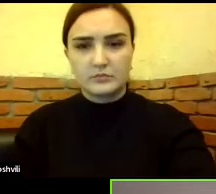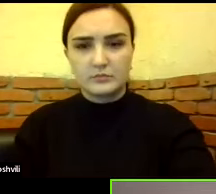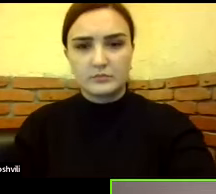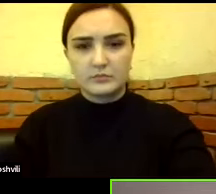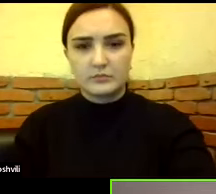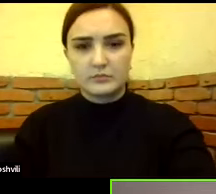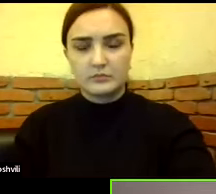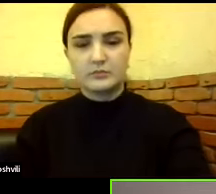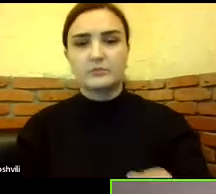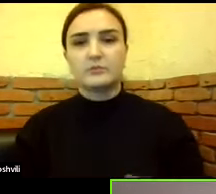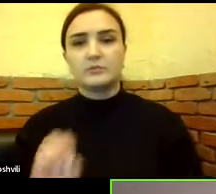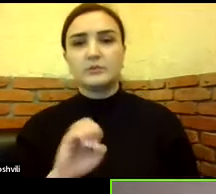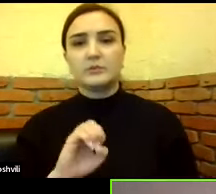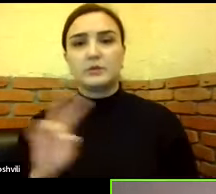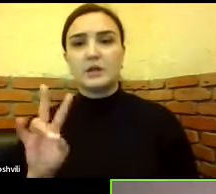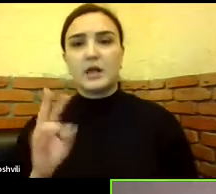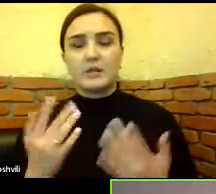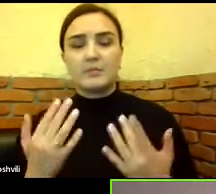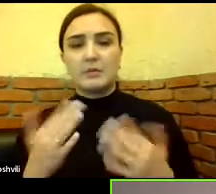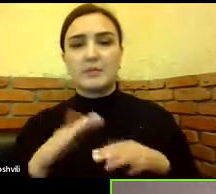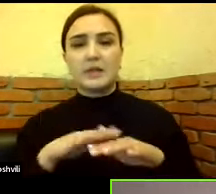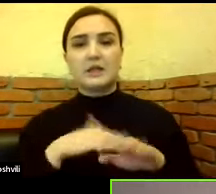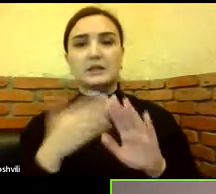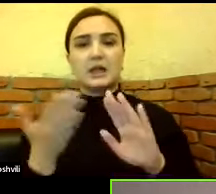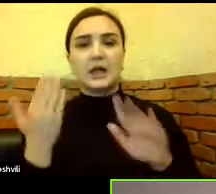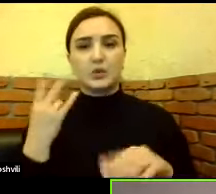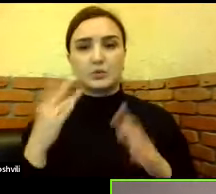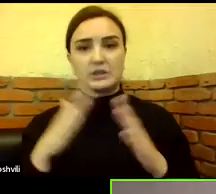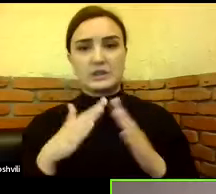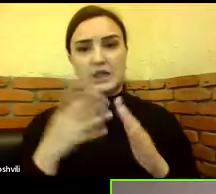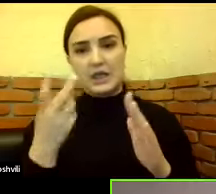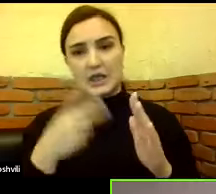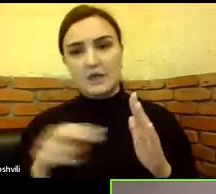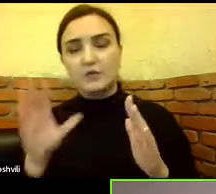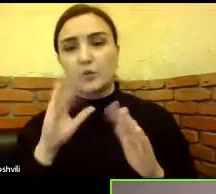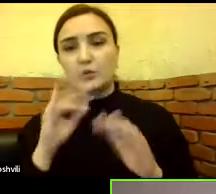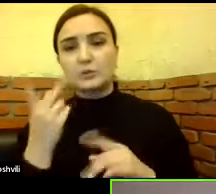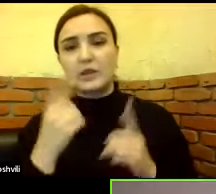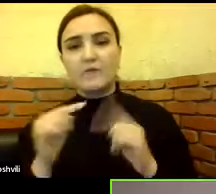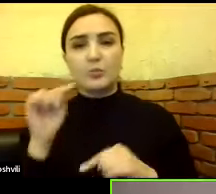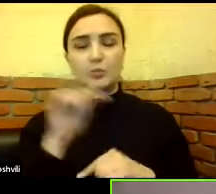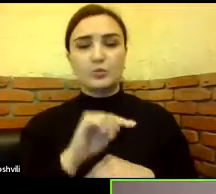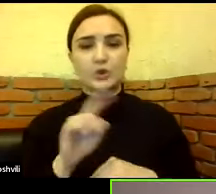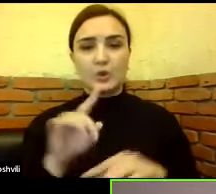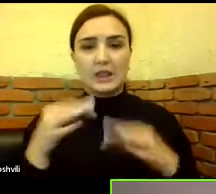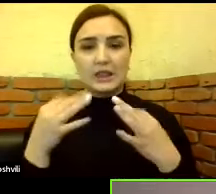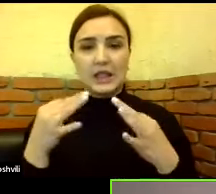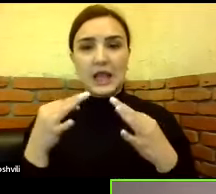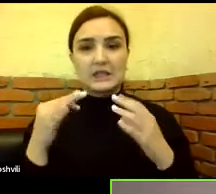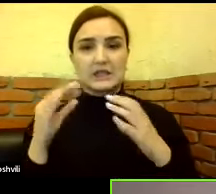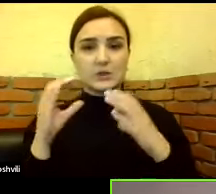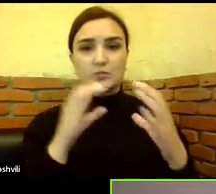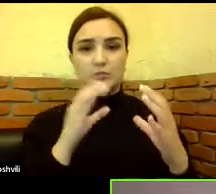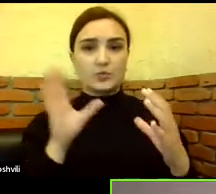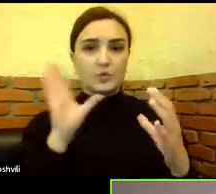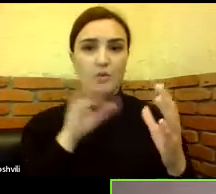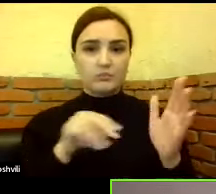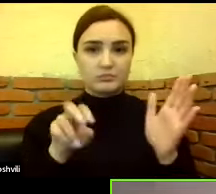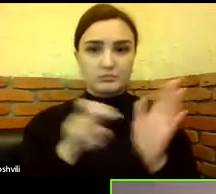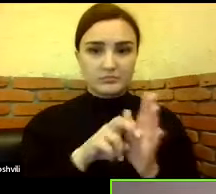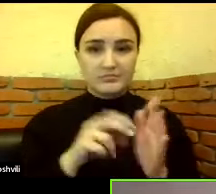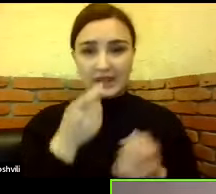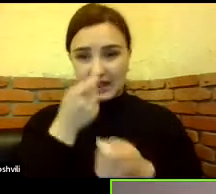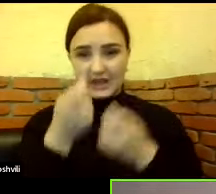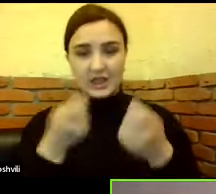ან მაგალითად რამდენ ხნით ადრე უნდა გავიდეთ სახლიდან, ან როდის უნდა დავბრუნდეთ იმისთვის, რომ ტრანსპორტს მივუსწროთ. და მსგავსი